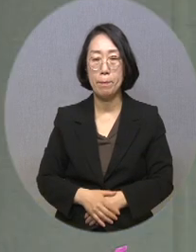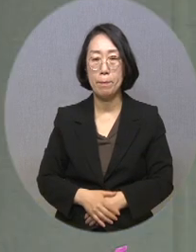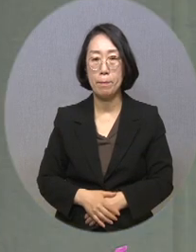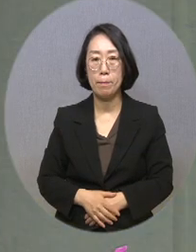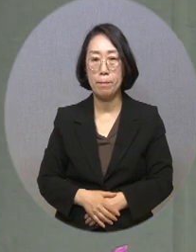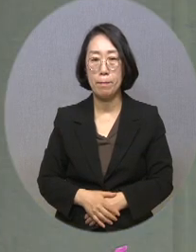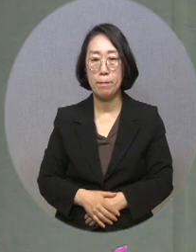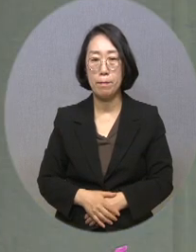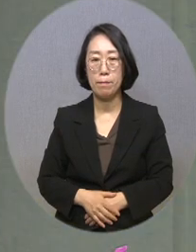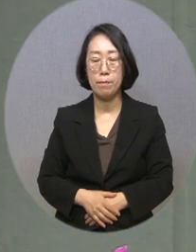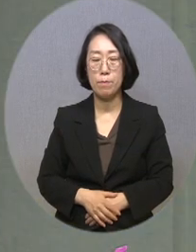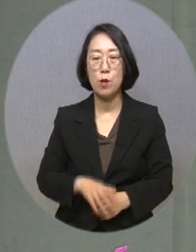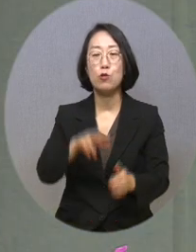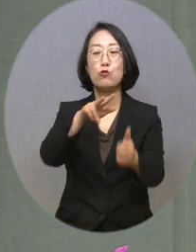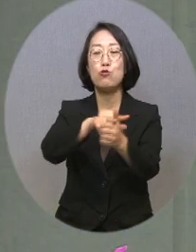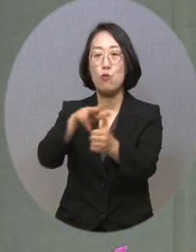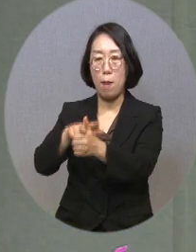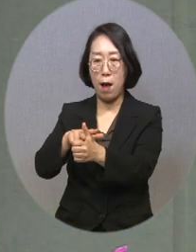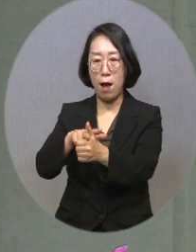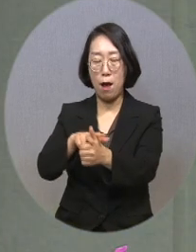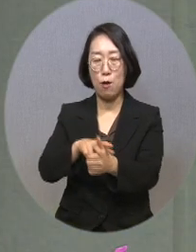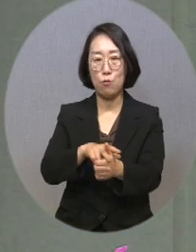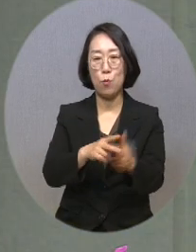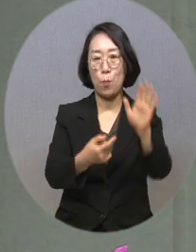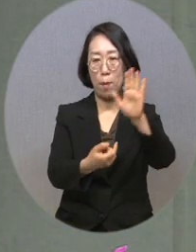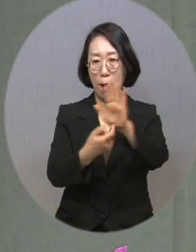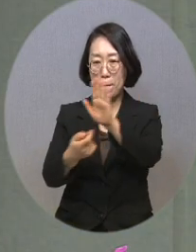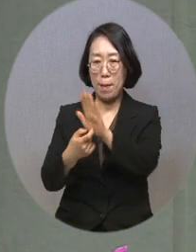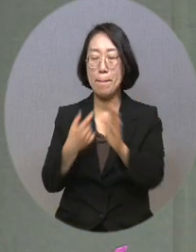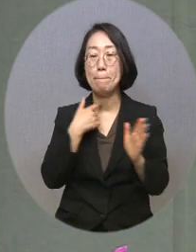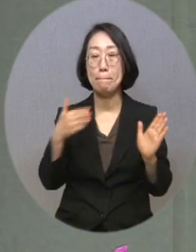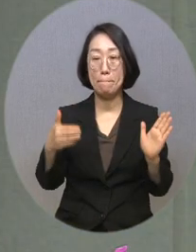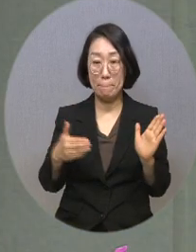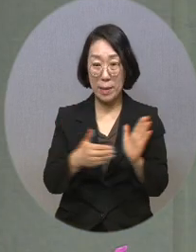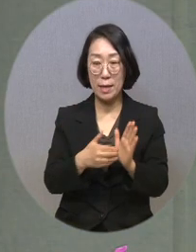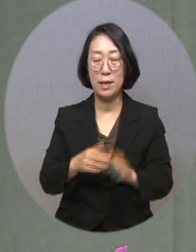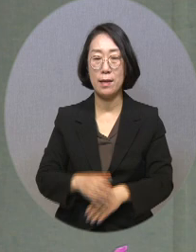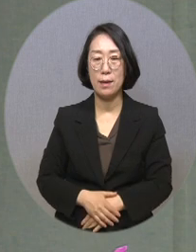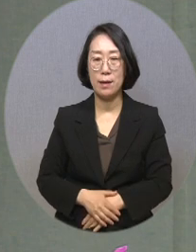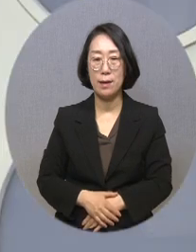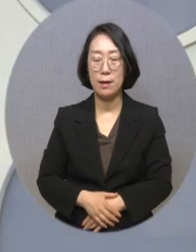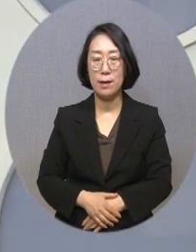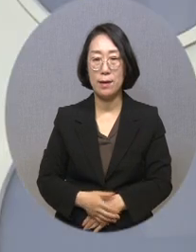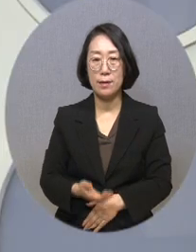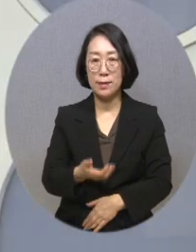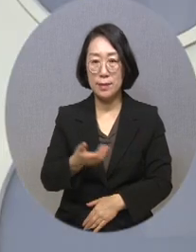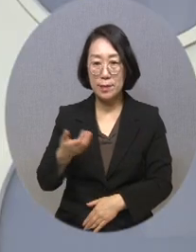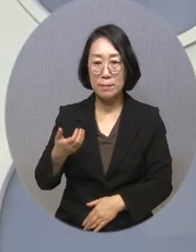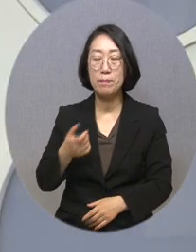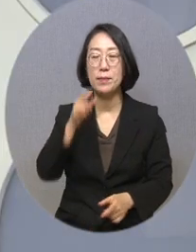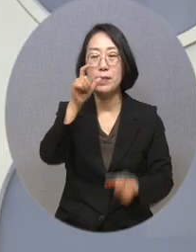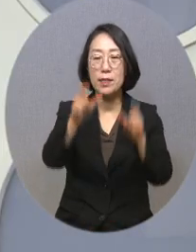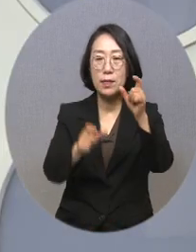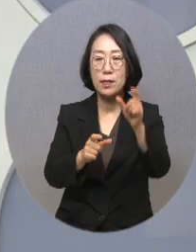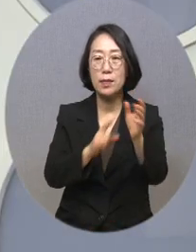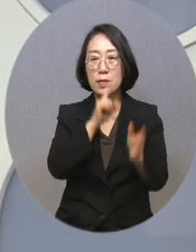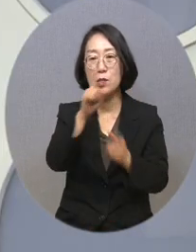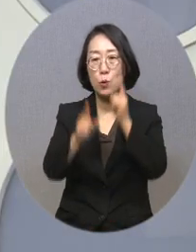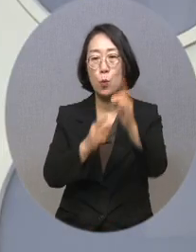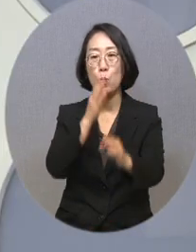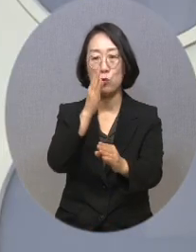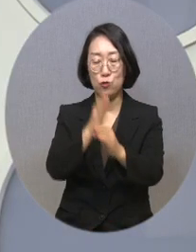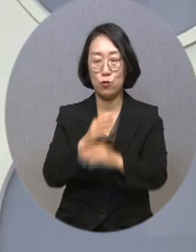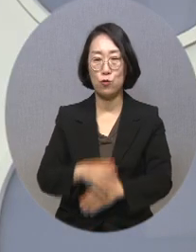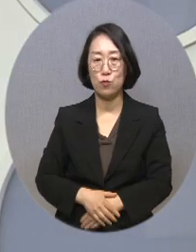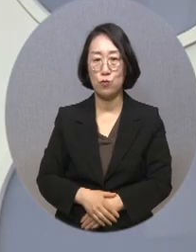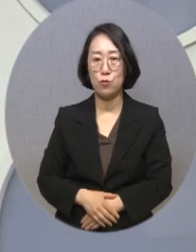기초까지 지금 이제 출마를 하겠다고 이렇게 해서 지금 기대를 해요. 예비 후보로 이제 등록하고 이렇게 뛰고 있습니다. 그래서 네.